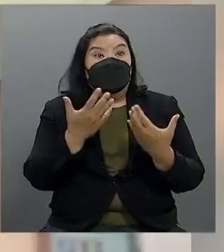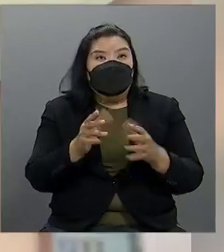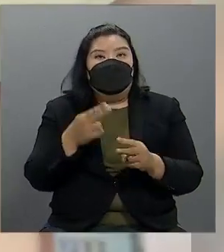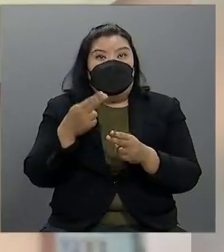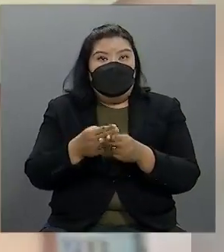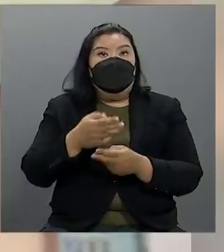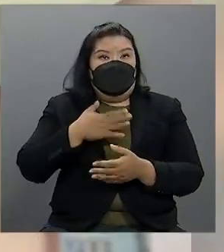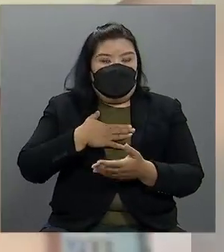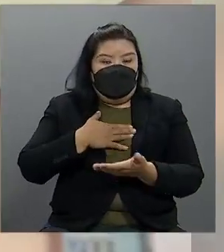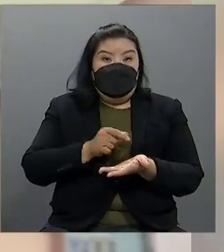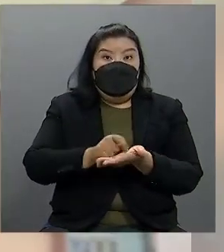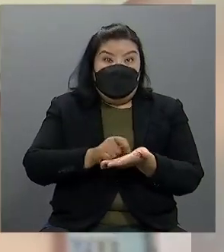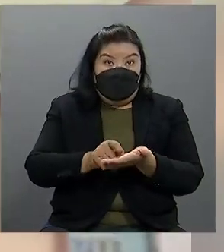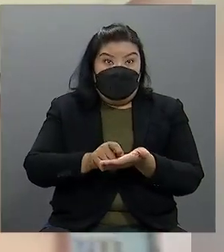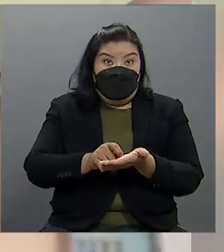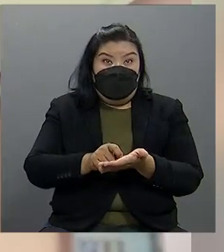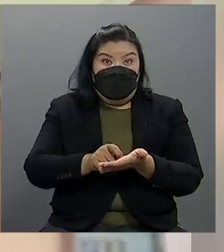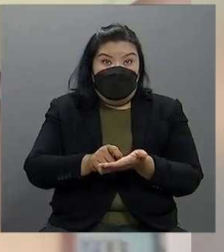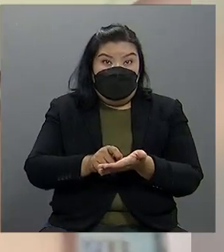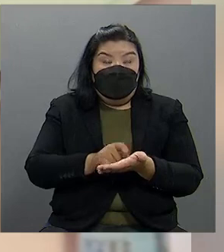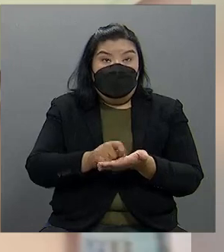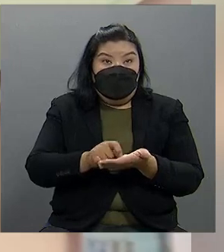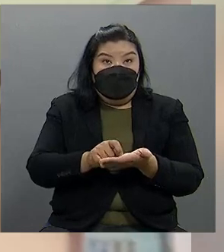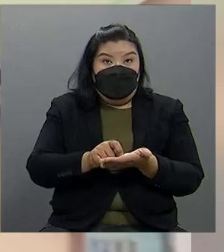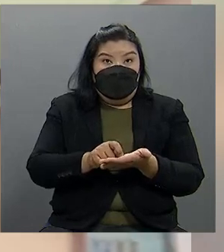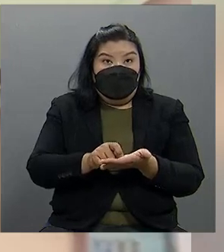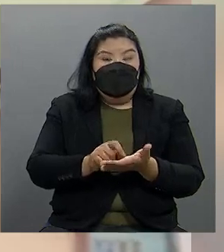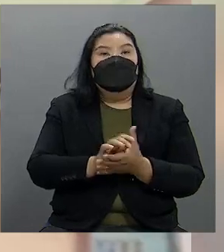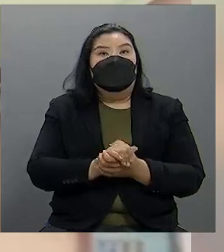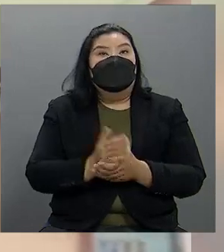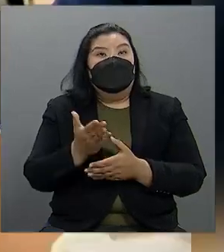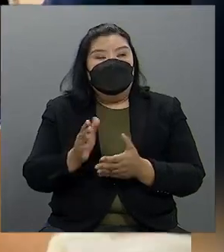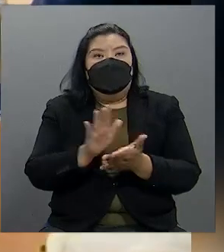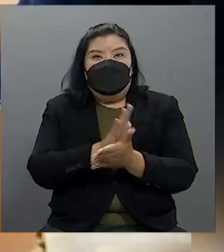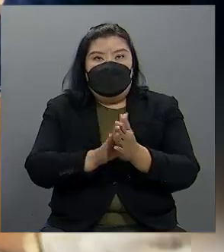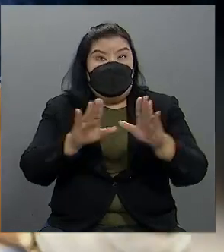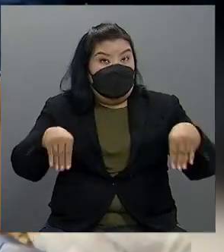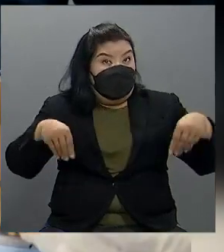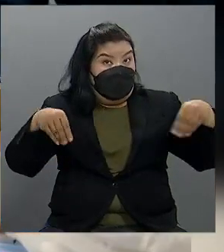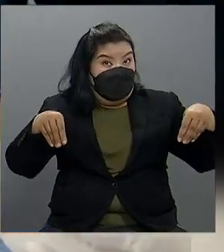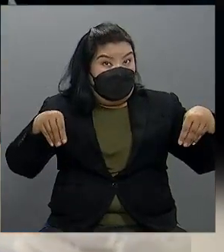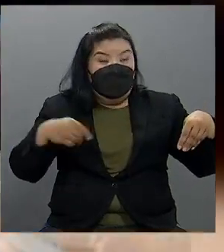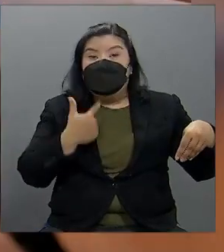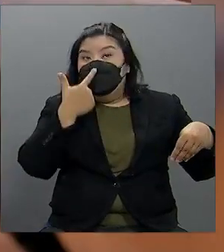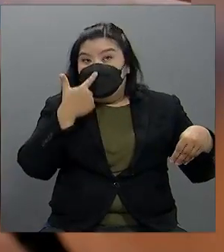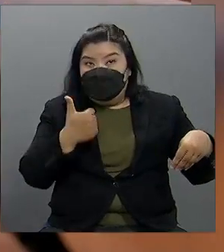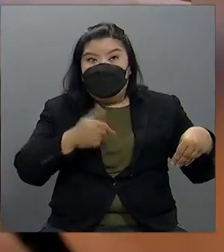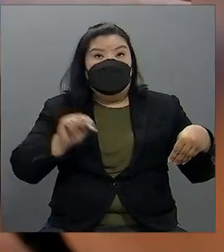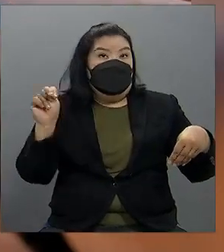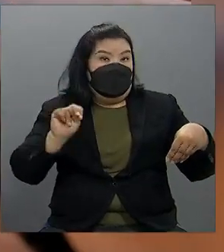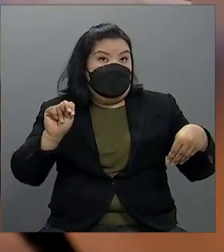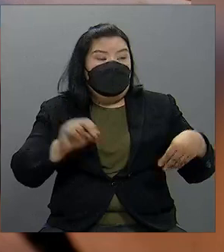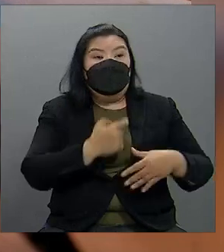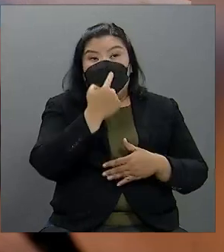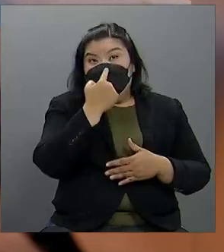ชื่อบนต้นขั้วบัตรเลือกตั้งครั้งเนี้ยจะได้2ใบคุณผู้ชมครับมีสีแดงกับสีน้ำเงินสีแดงนั้นเป็นใบ